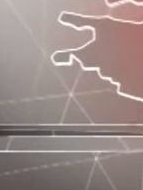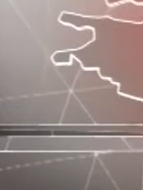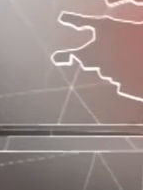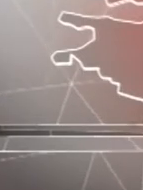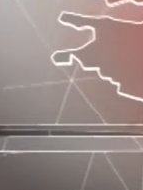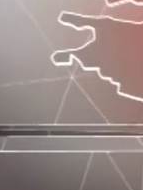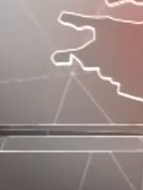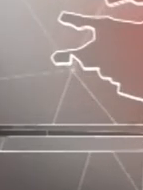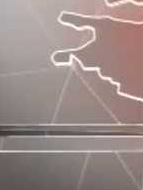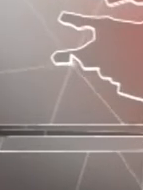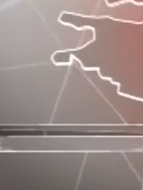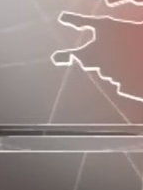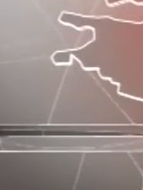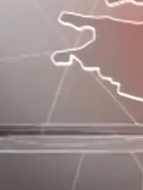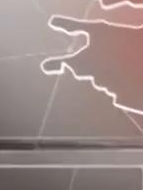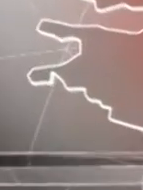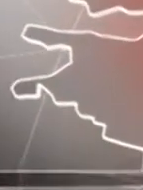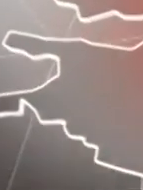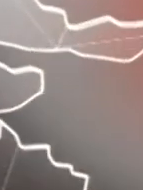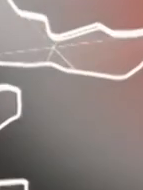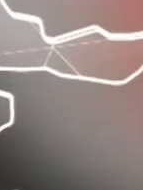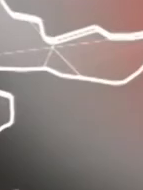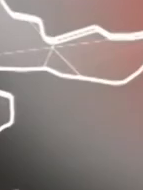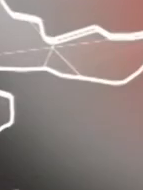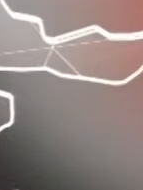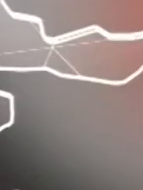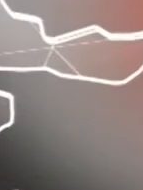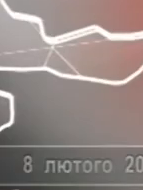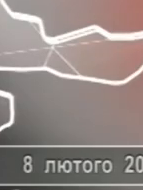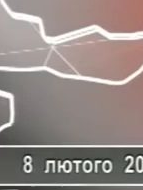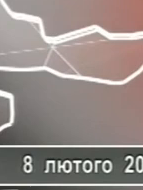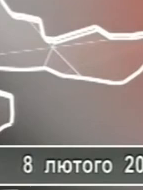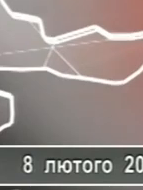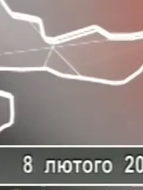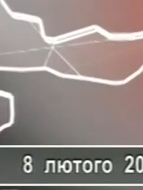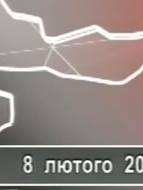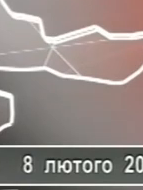вночі від 2 морозу до 3 тепла, вдень 3-8 градусів тепла. По Херсону вночі